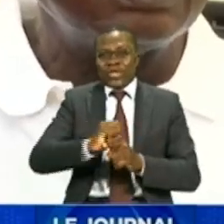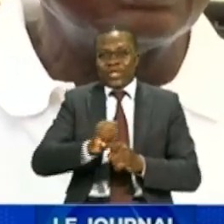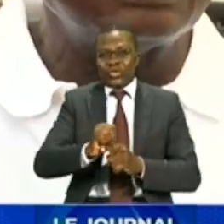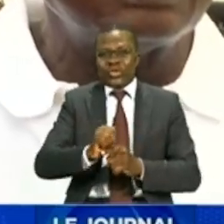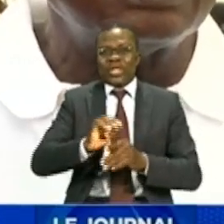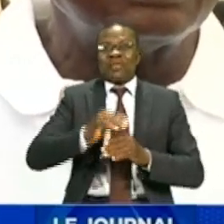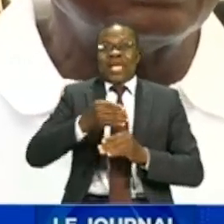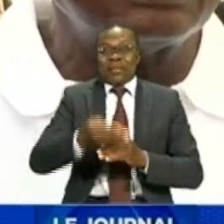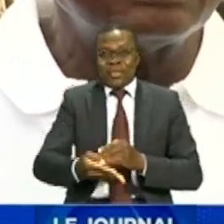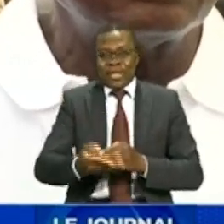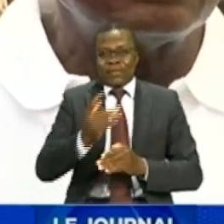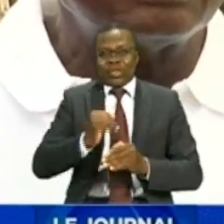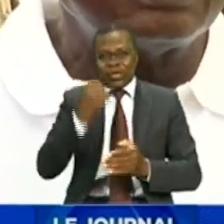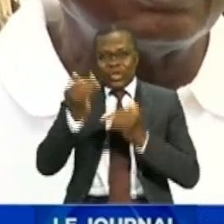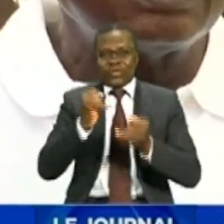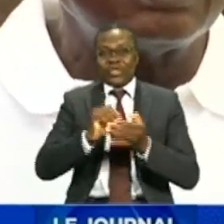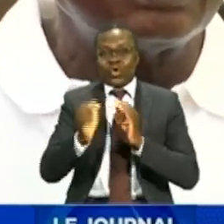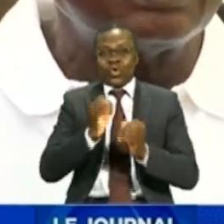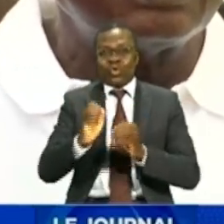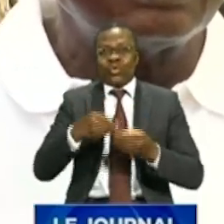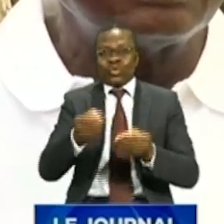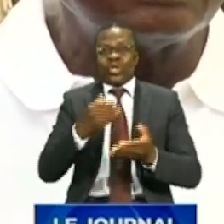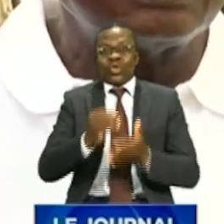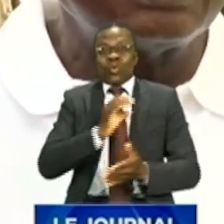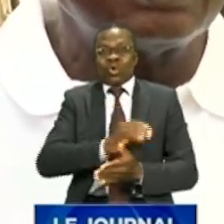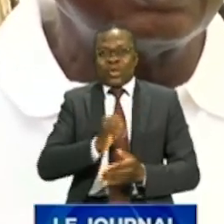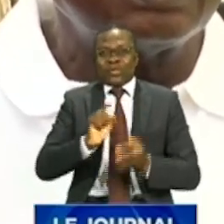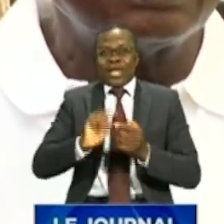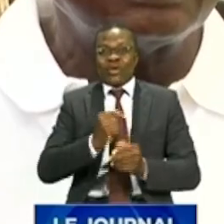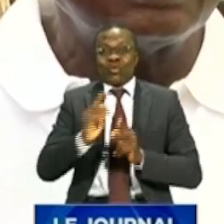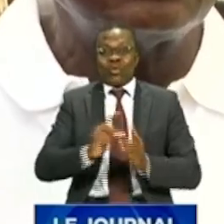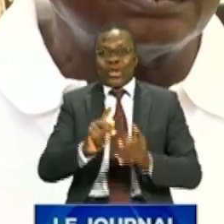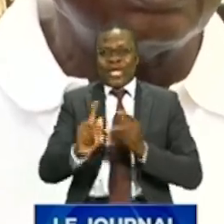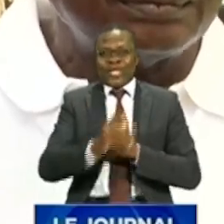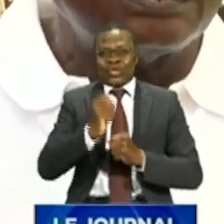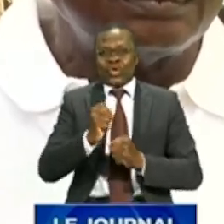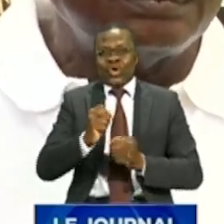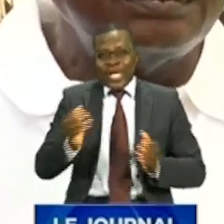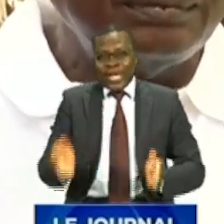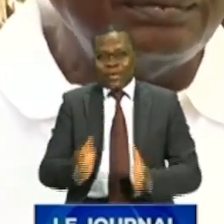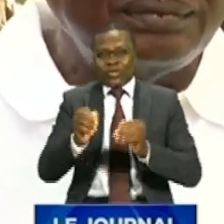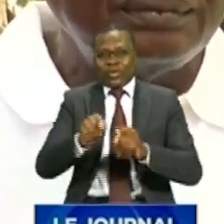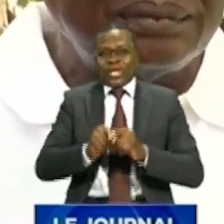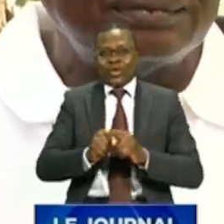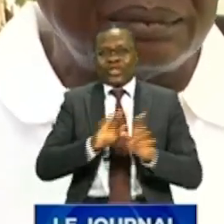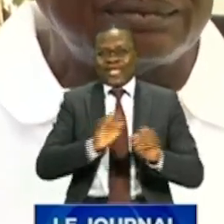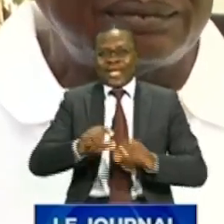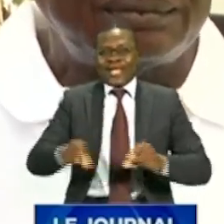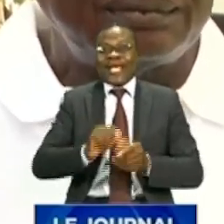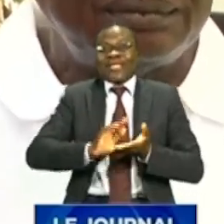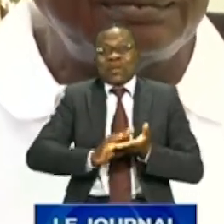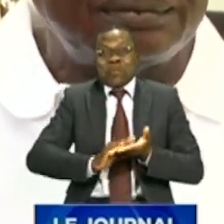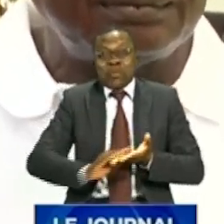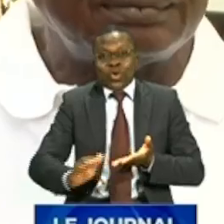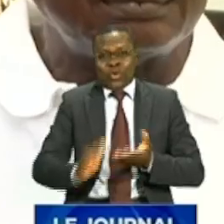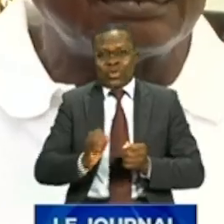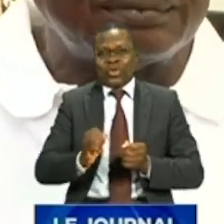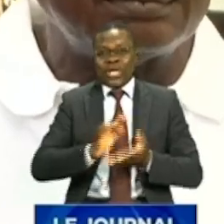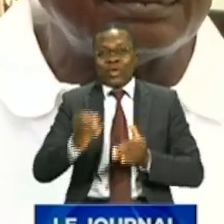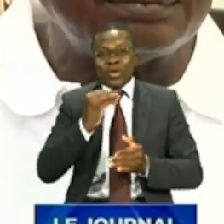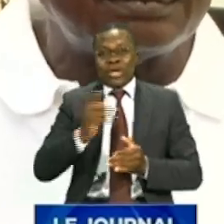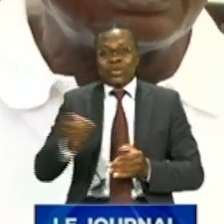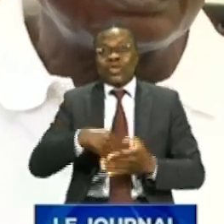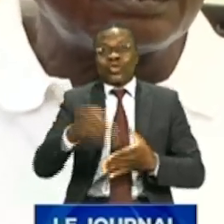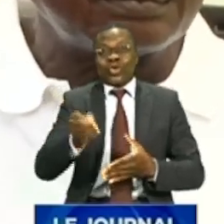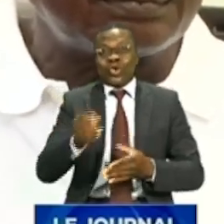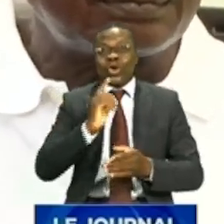suite à ça, nous avons initié ce concours pour donner de bons comportements à notre population et les motiver aussi à rendre le quartier propre. Quand on est propre chez soi, c'est que dehors